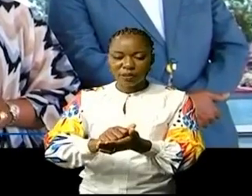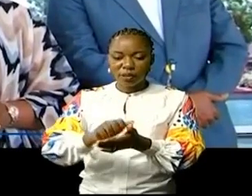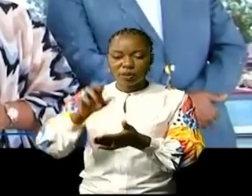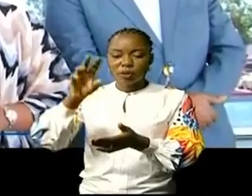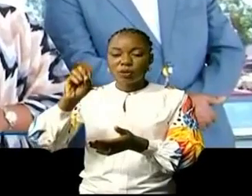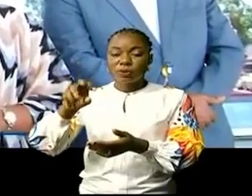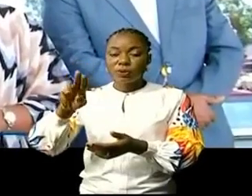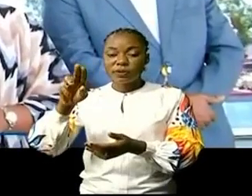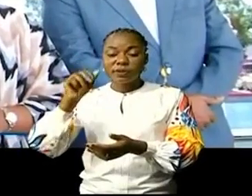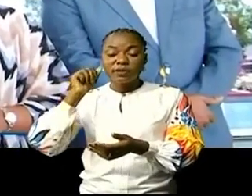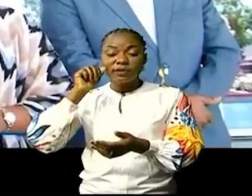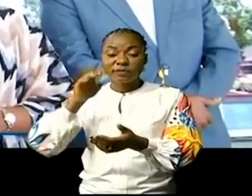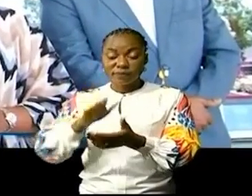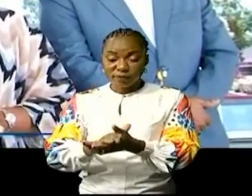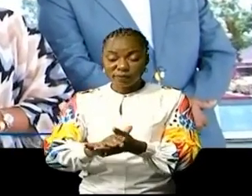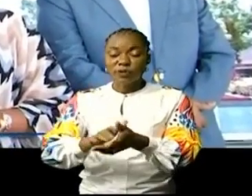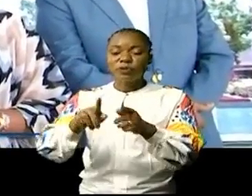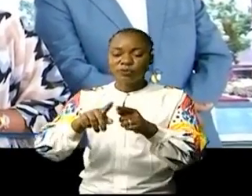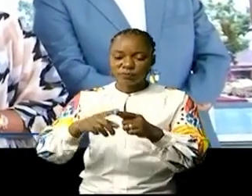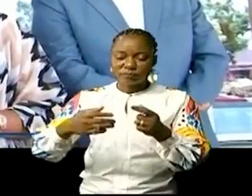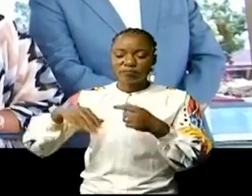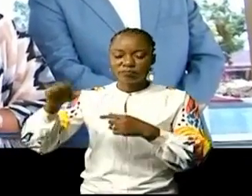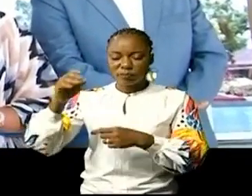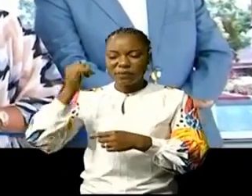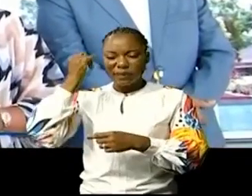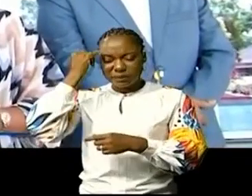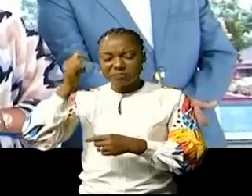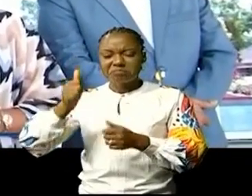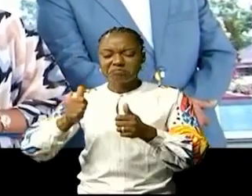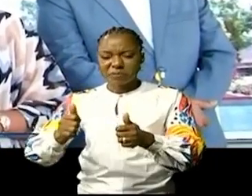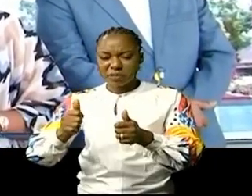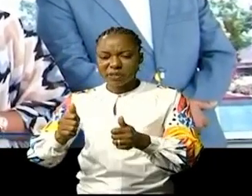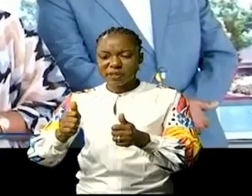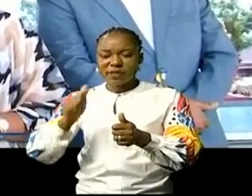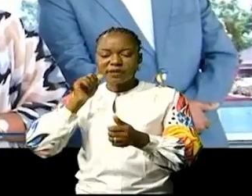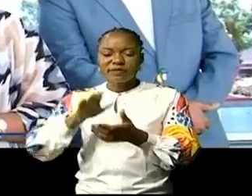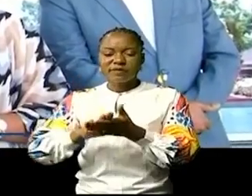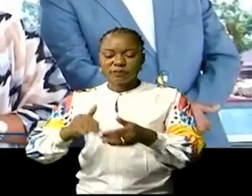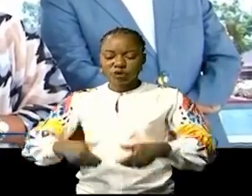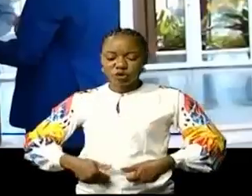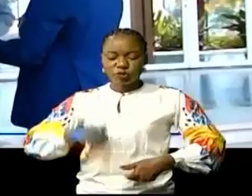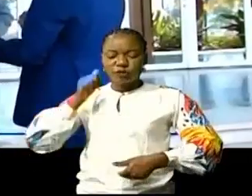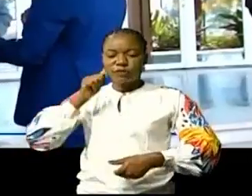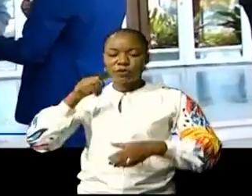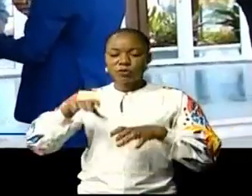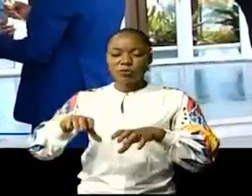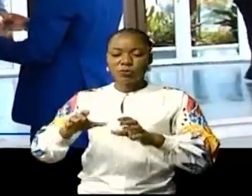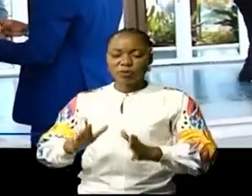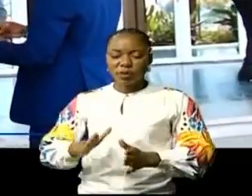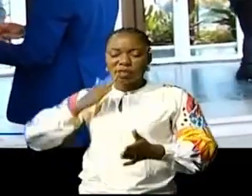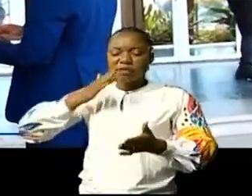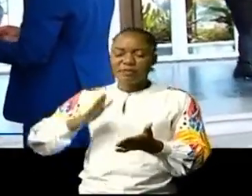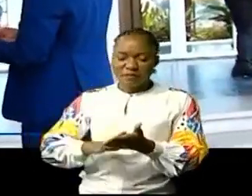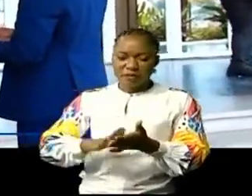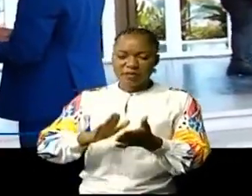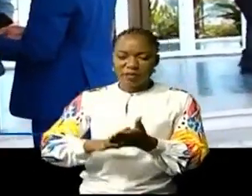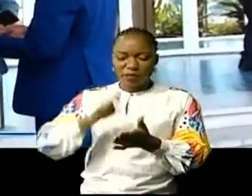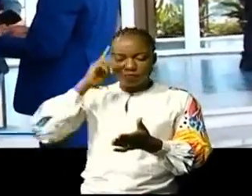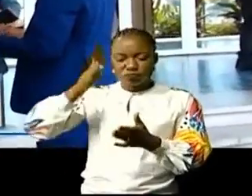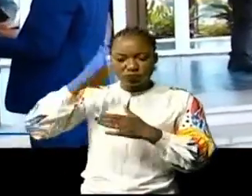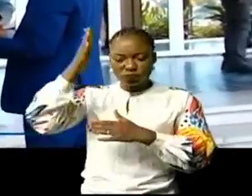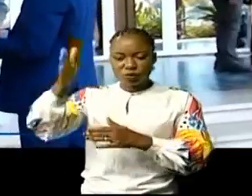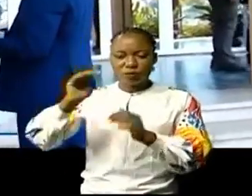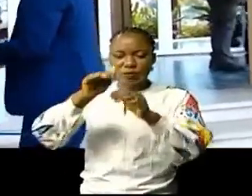Sar s'en va avec une bonne impression de femmes et de jeunes filles congolaises qu'elle félicite pour leur